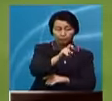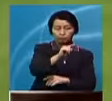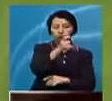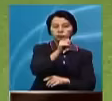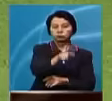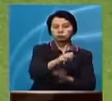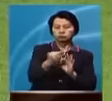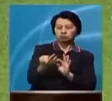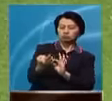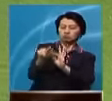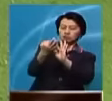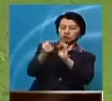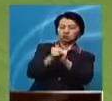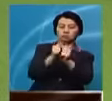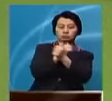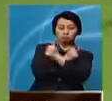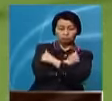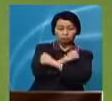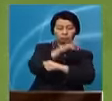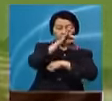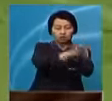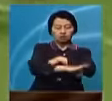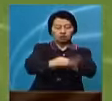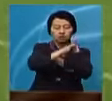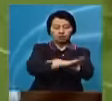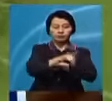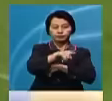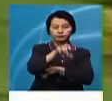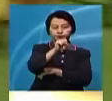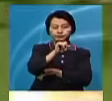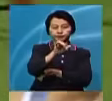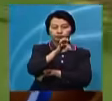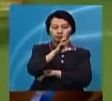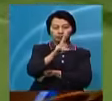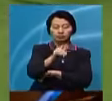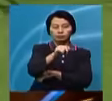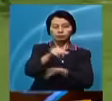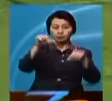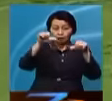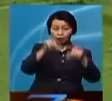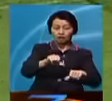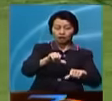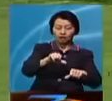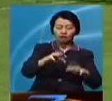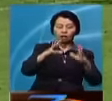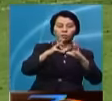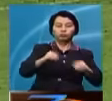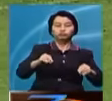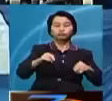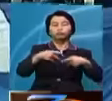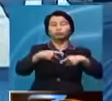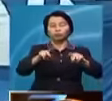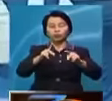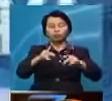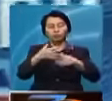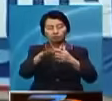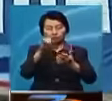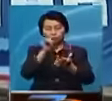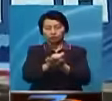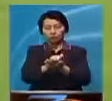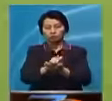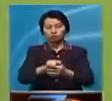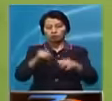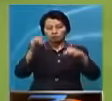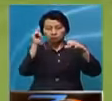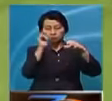hanya berhadapan dengan penjaga gol Negeri Sembilan Syed Atni Syed Hussein gagal menyudahkan peluang. Selepas itu,